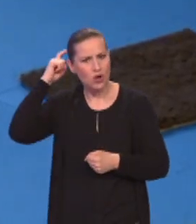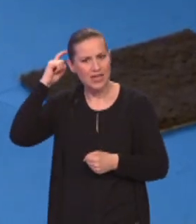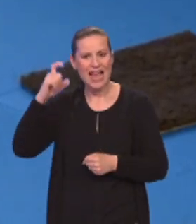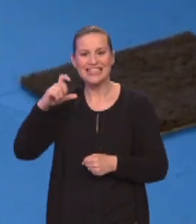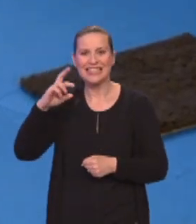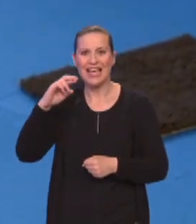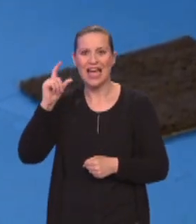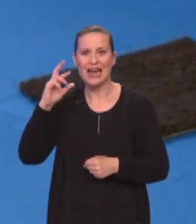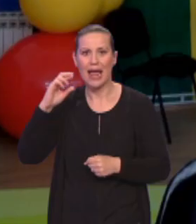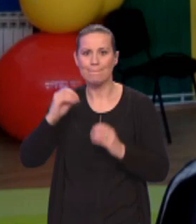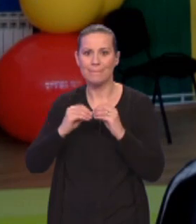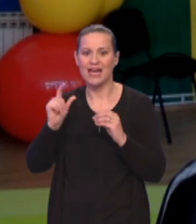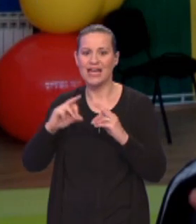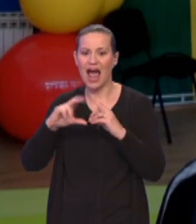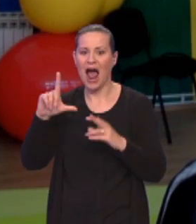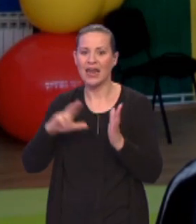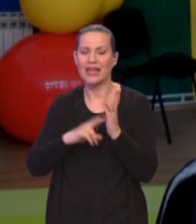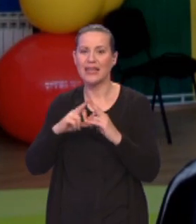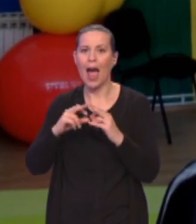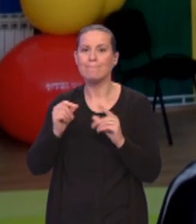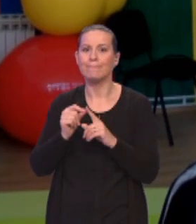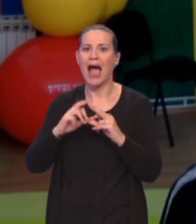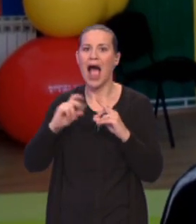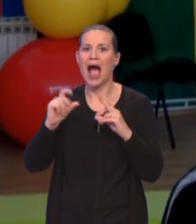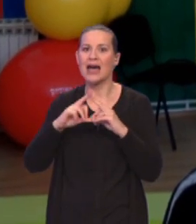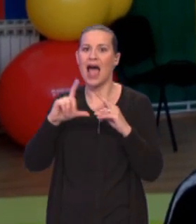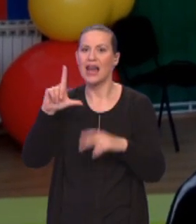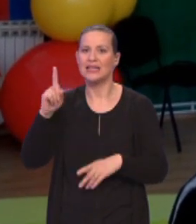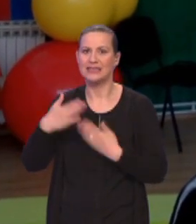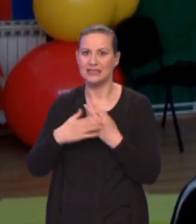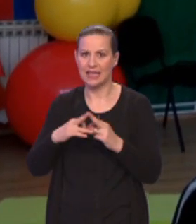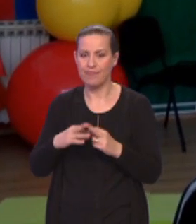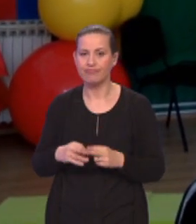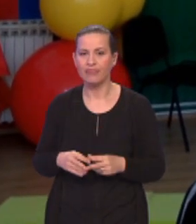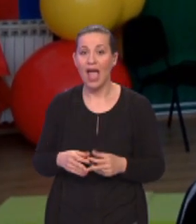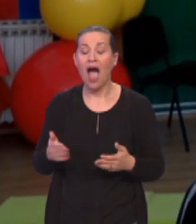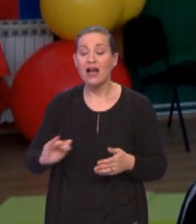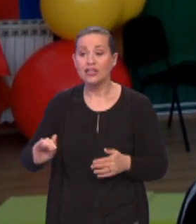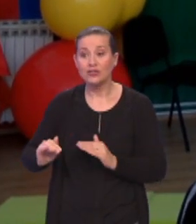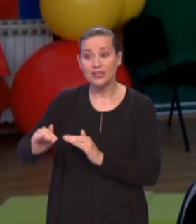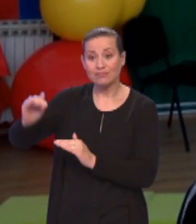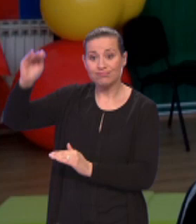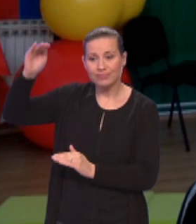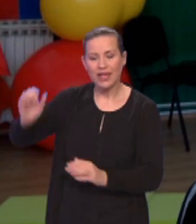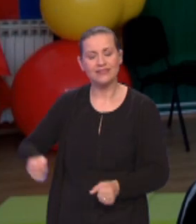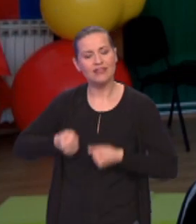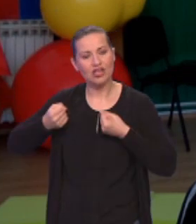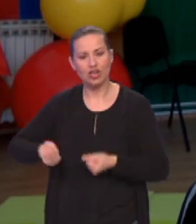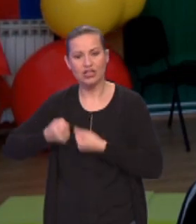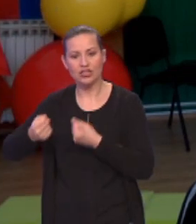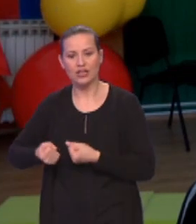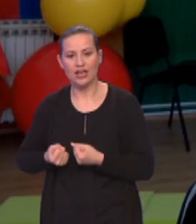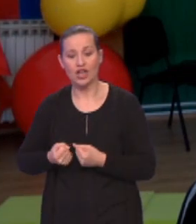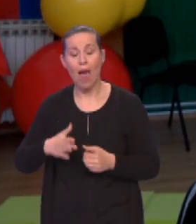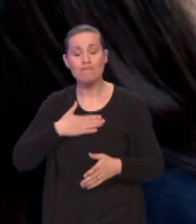cerebralne paralize. Fizički postane teško kad su djeca sve veća. I sad naši životi su to poprilično ostanu na